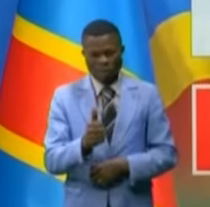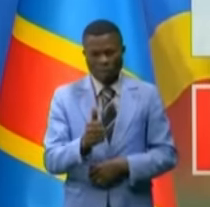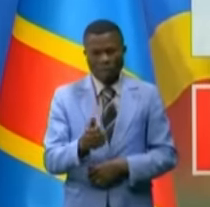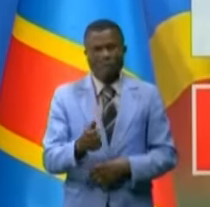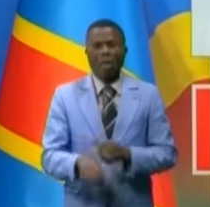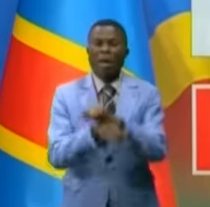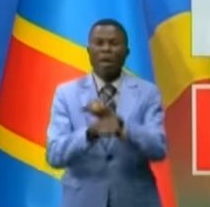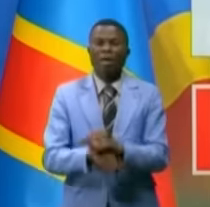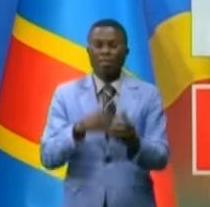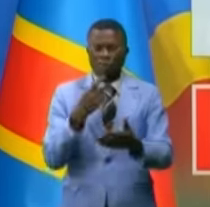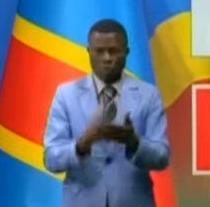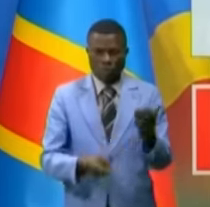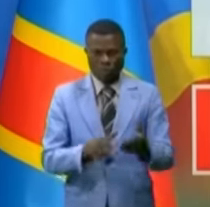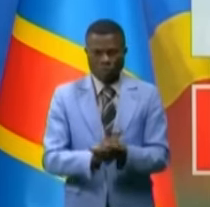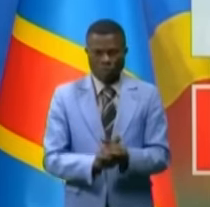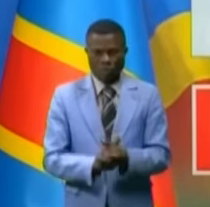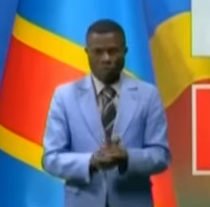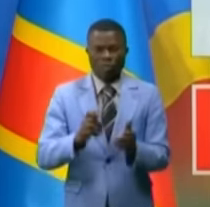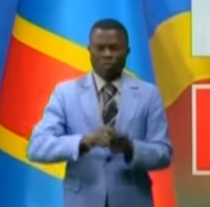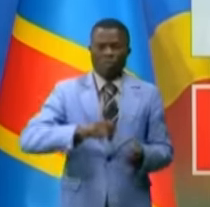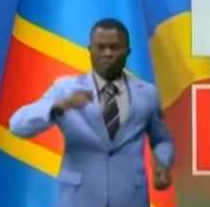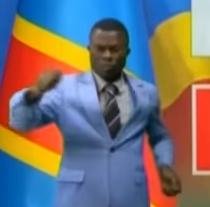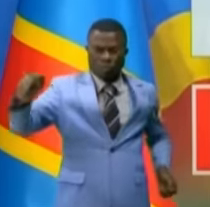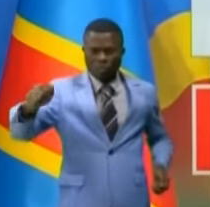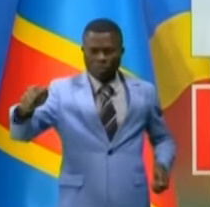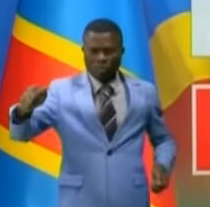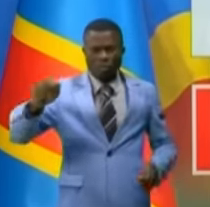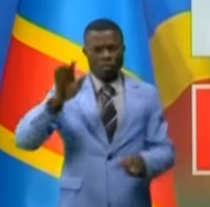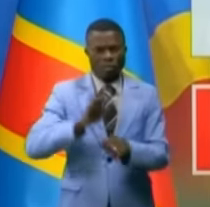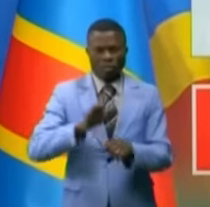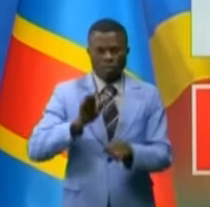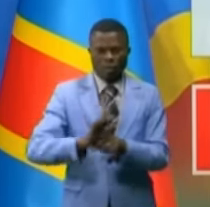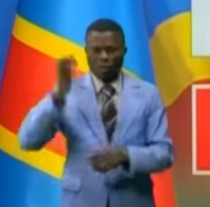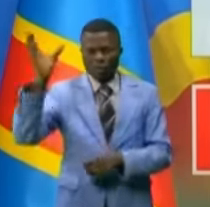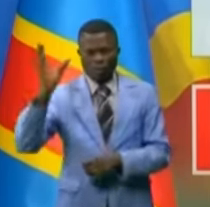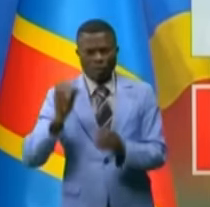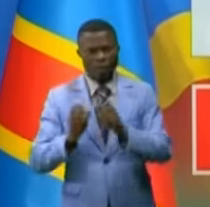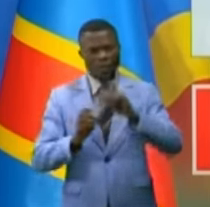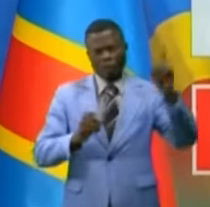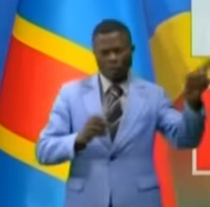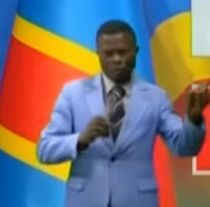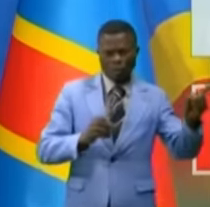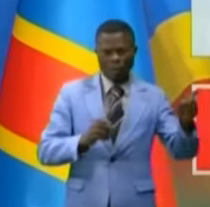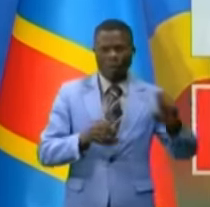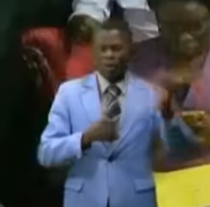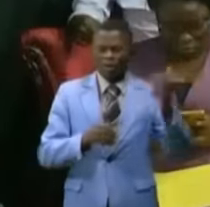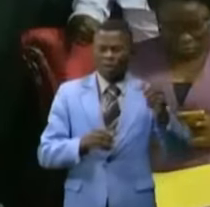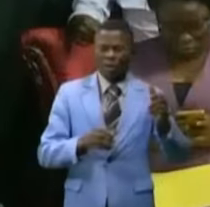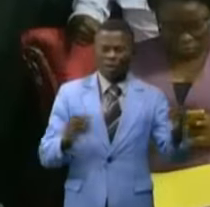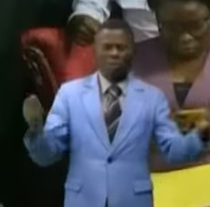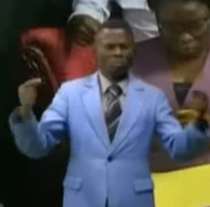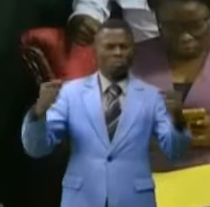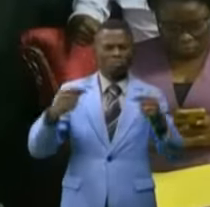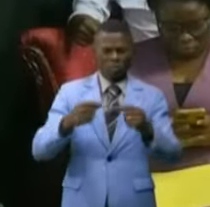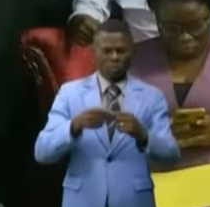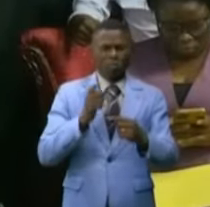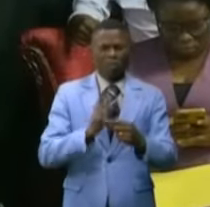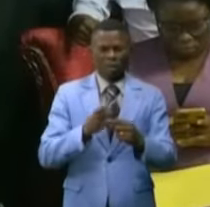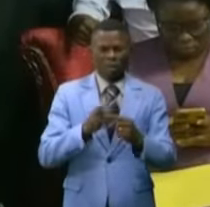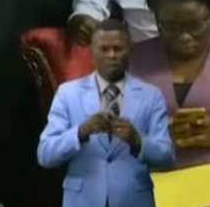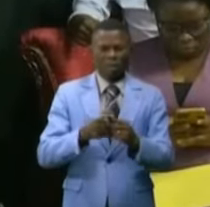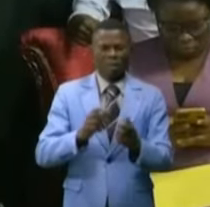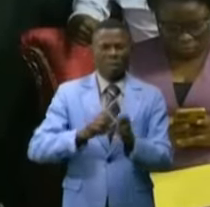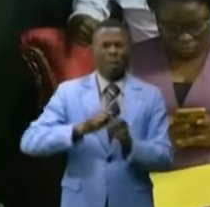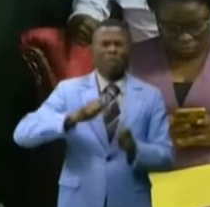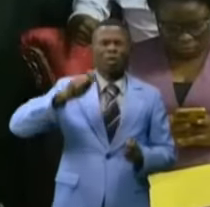souvent, les distances qu'il y a entre nos différents chefs-lieux, pour ne prendre que cet exemple-là, sont des